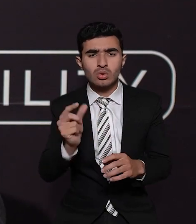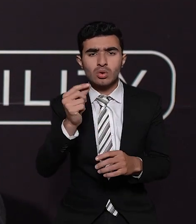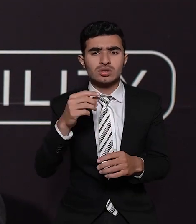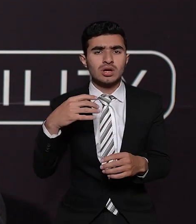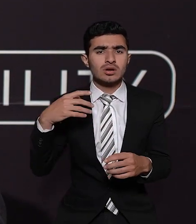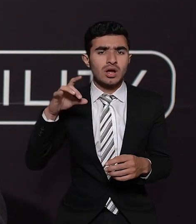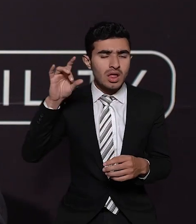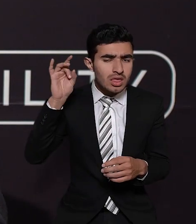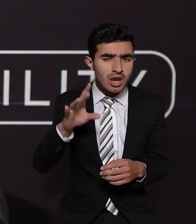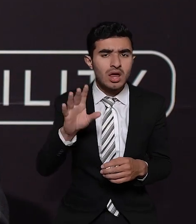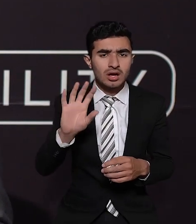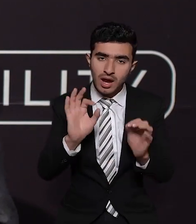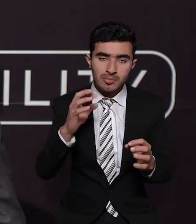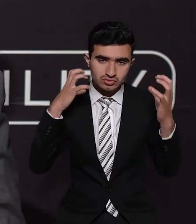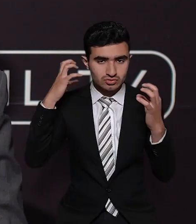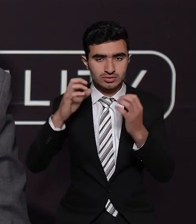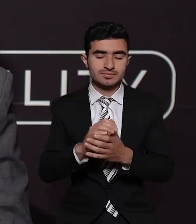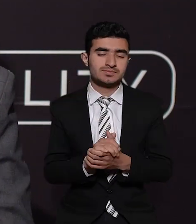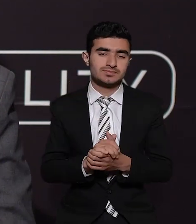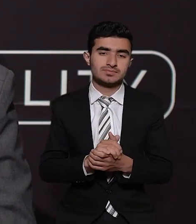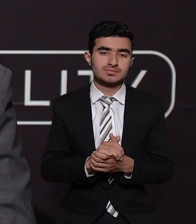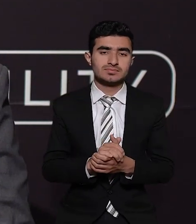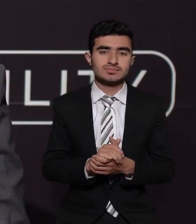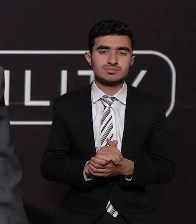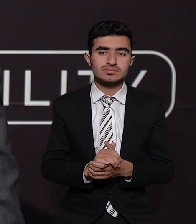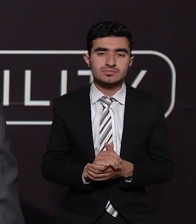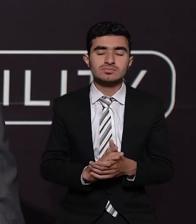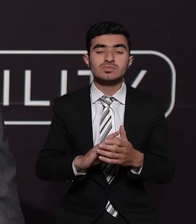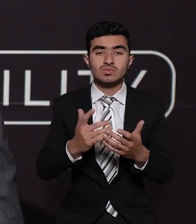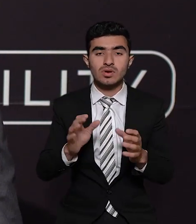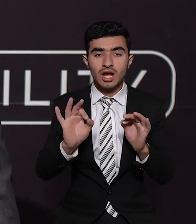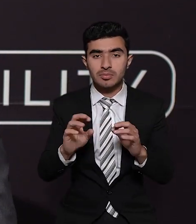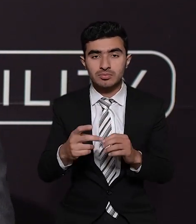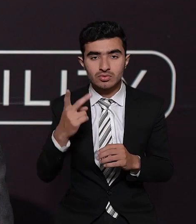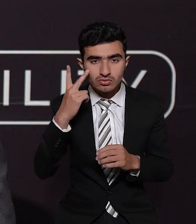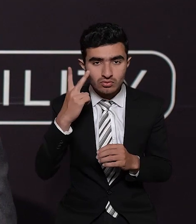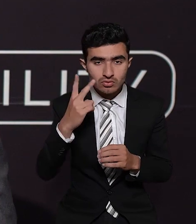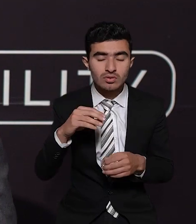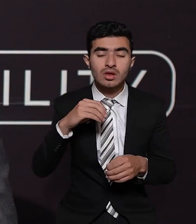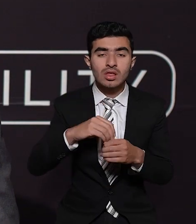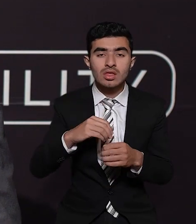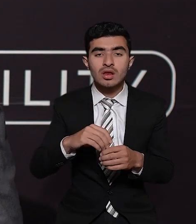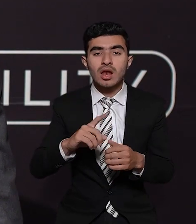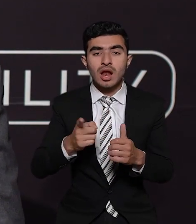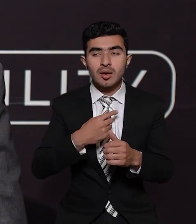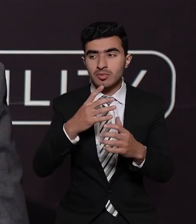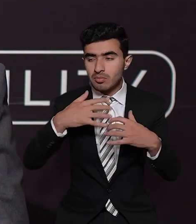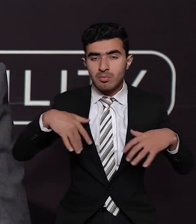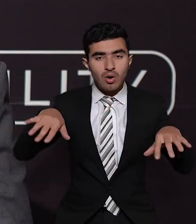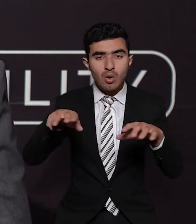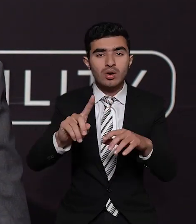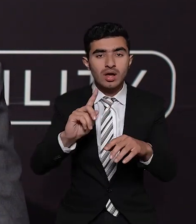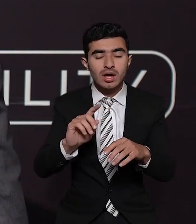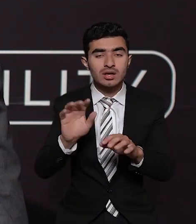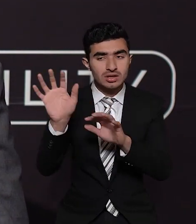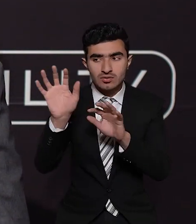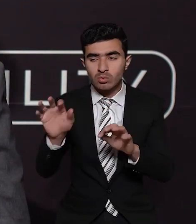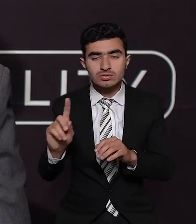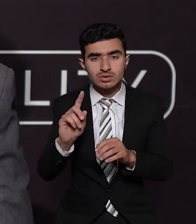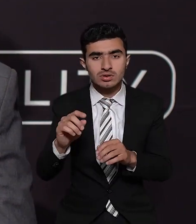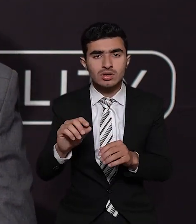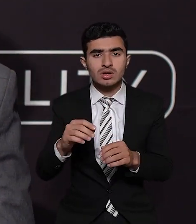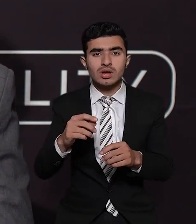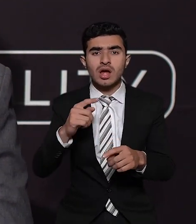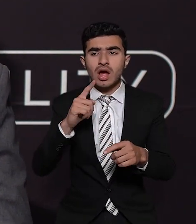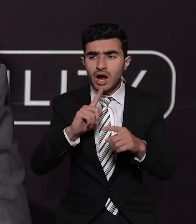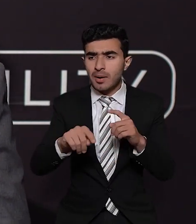ہے، تو ہمیں سٹریس محسوس ہوتا ہے۔ ایسی صورت میں ہم دیکھتے ہیں کہ بعض کا ہمارا ماحول